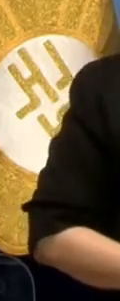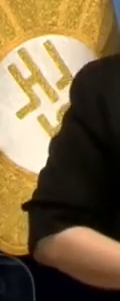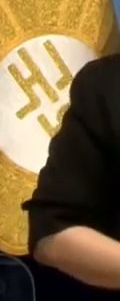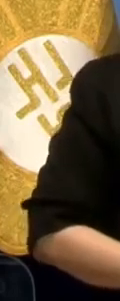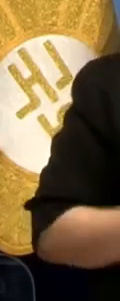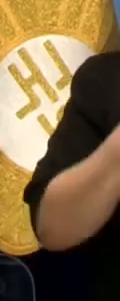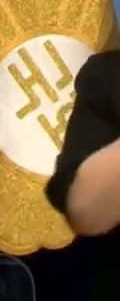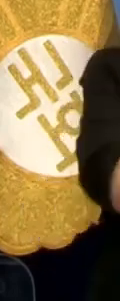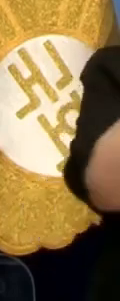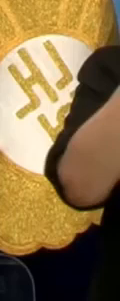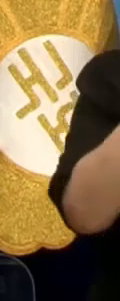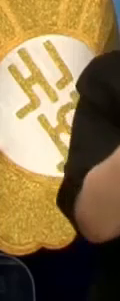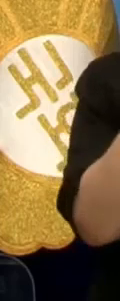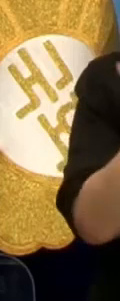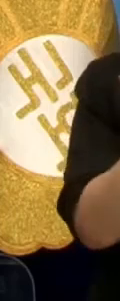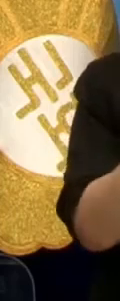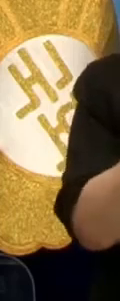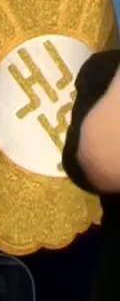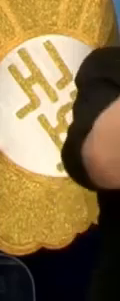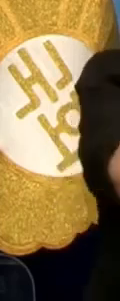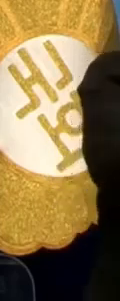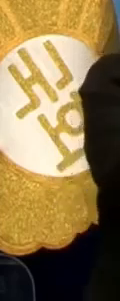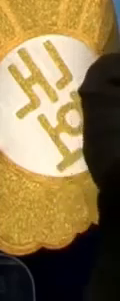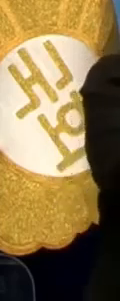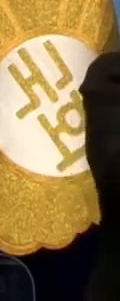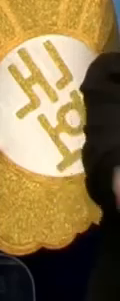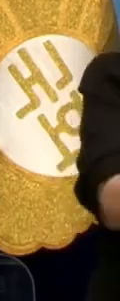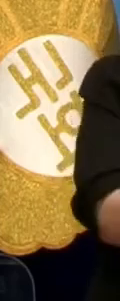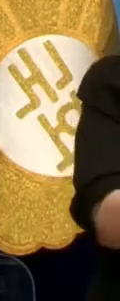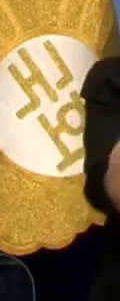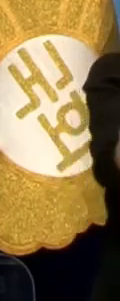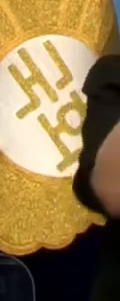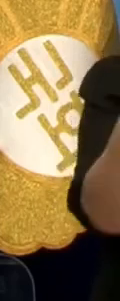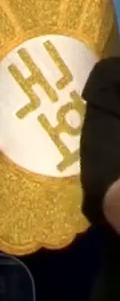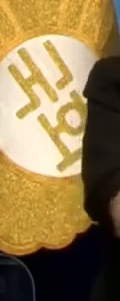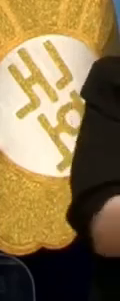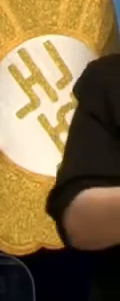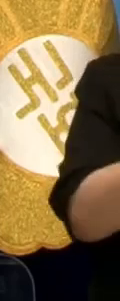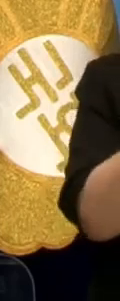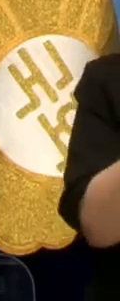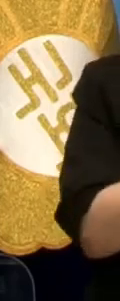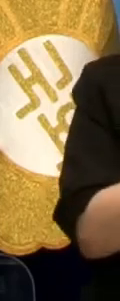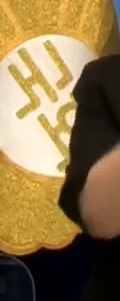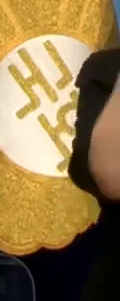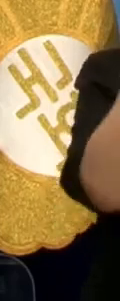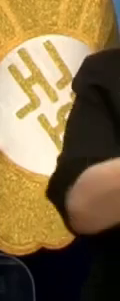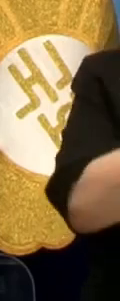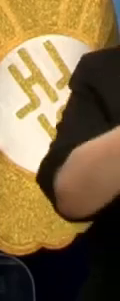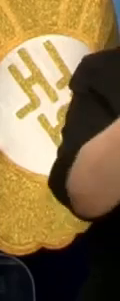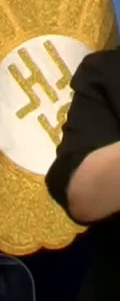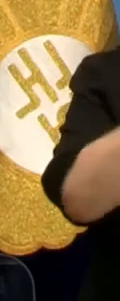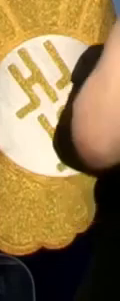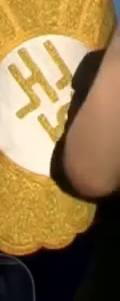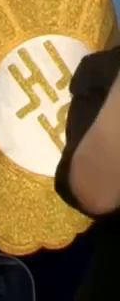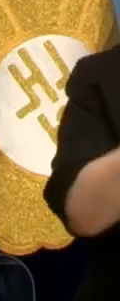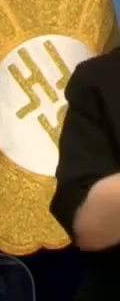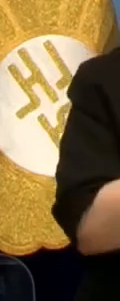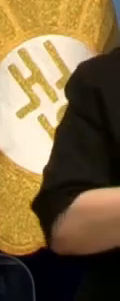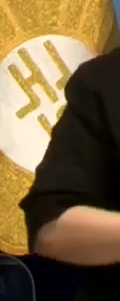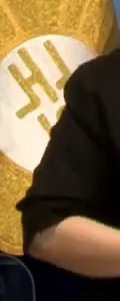저 이재명은 대통령 직속 국가 기본소득위원회를 설치해서 기본소득 정책에 대한 공감을